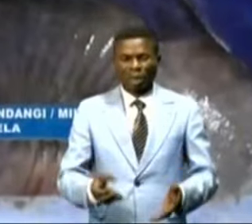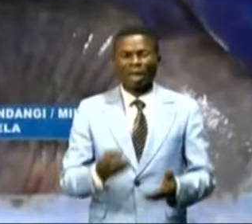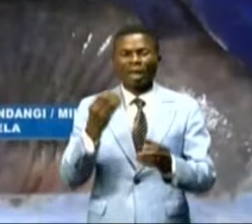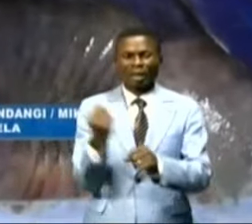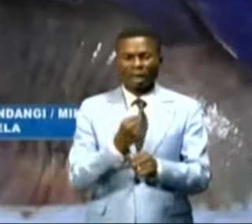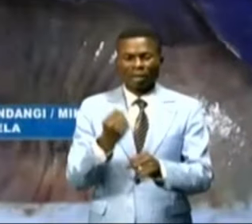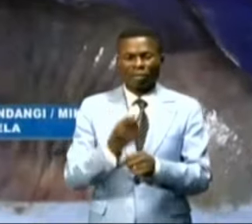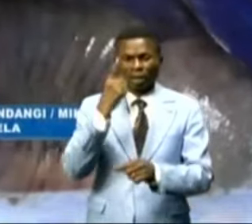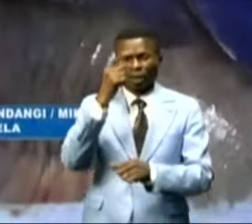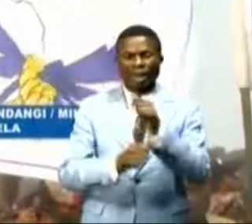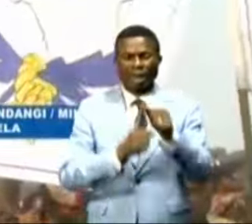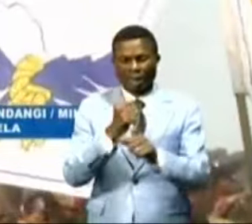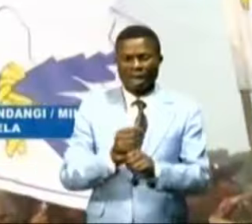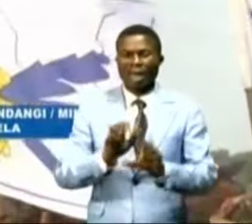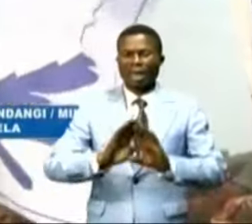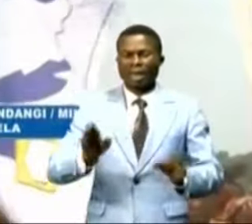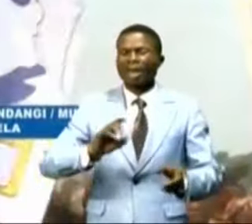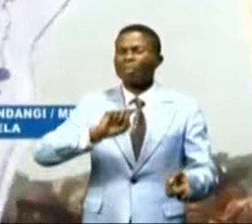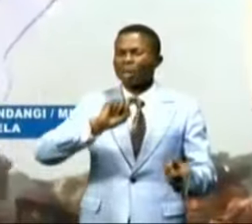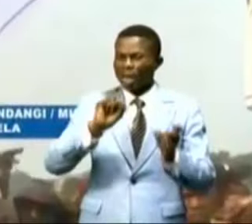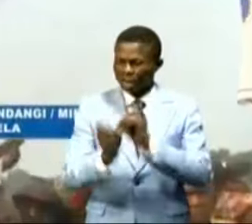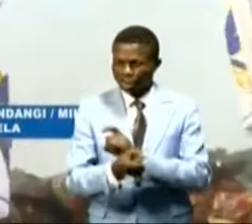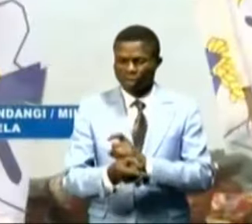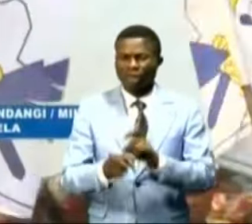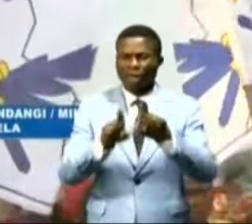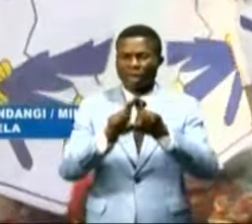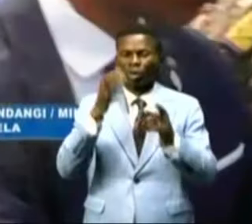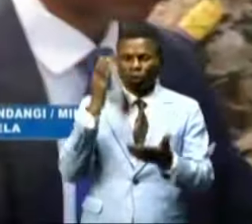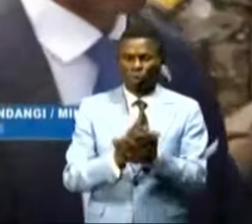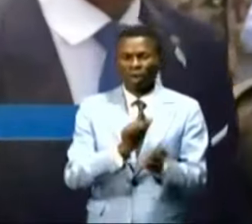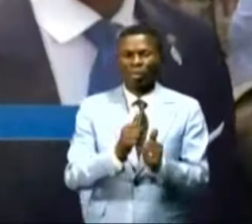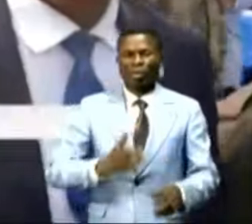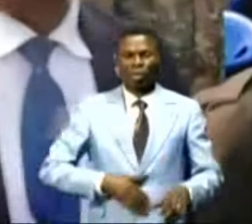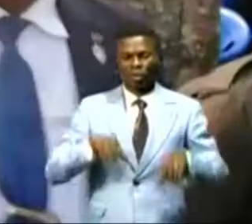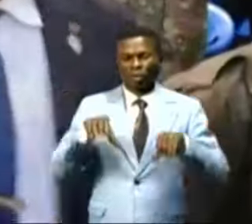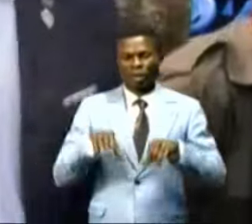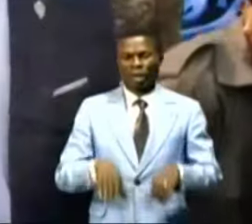et capable d'améliorer la sécurité alimentaire et les standards